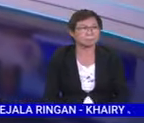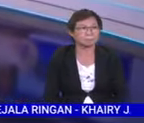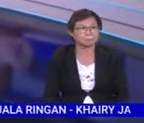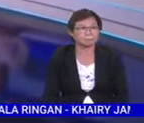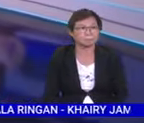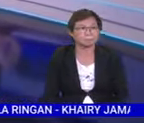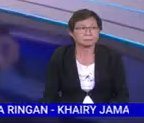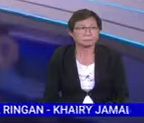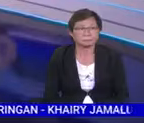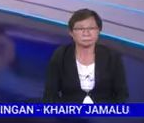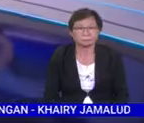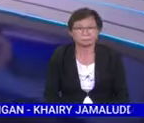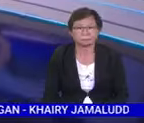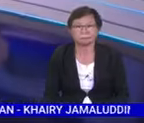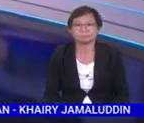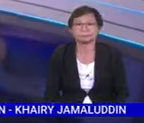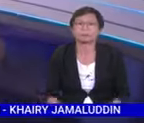Terima kasih Vanessa untuk berkembang Andi